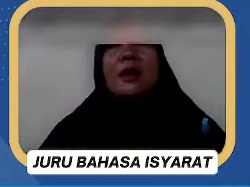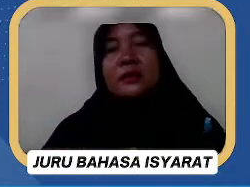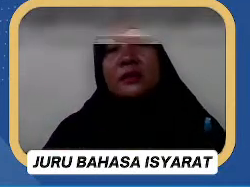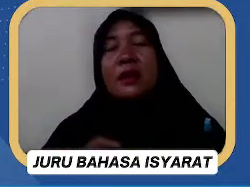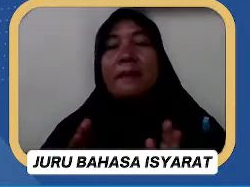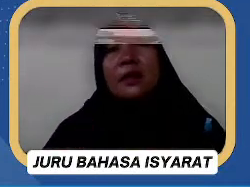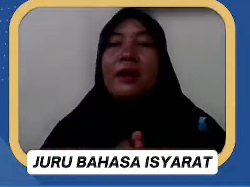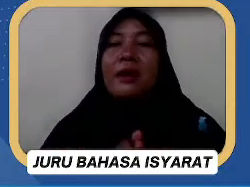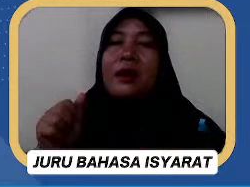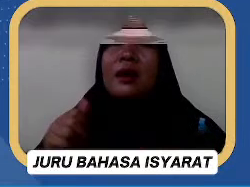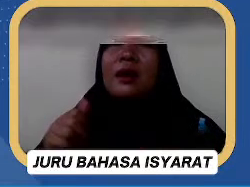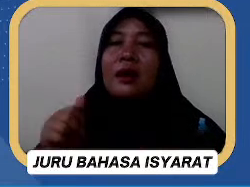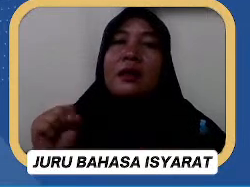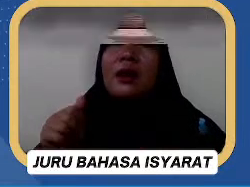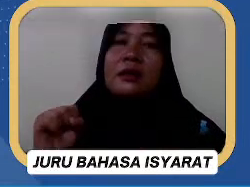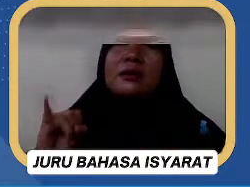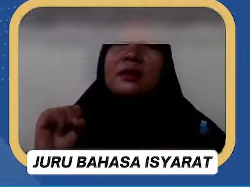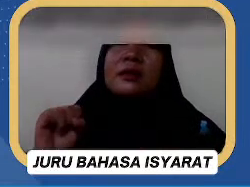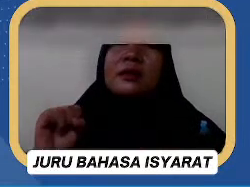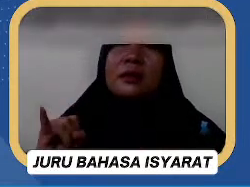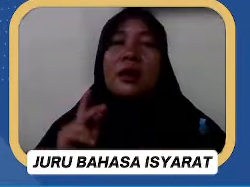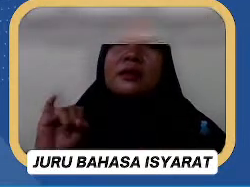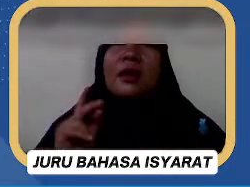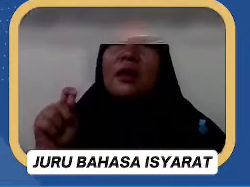seorang pelajar, peserta didik,